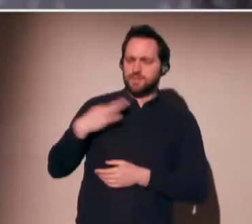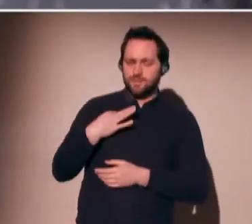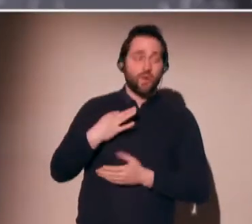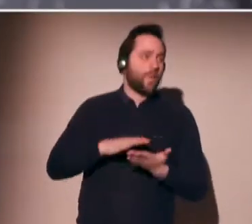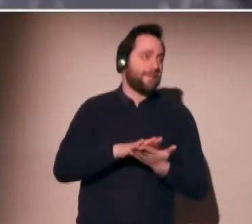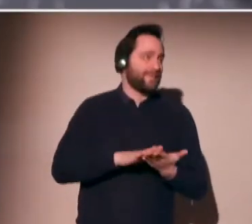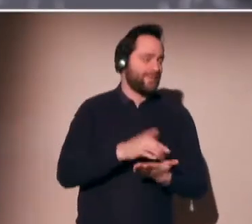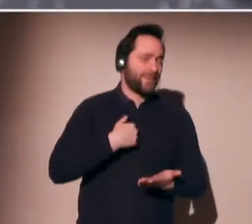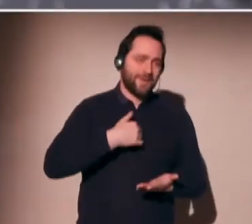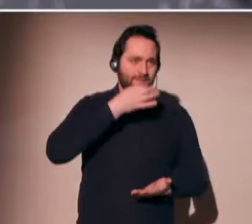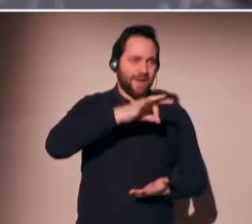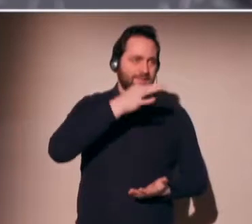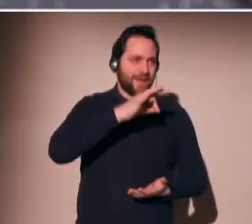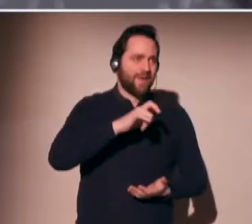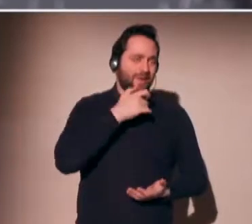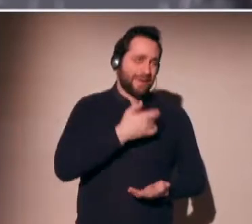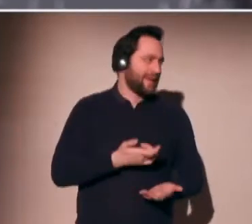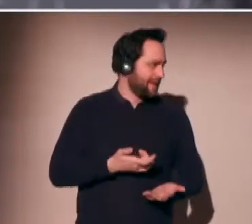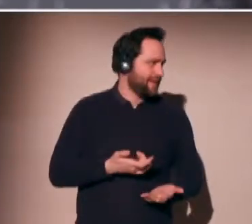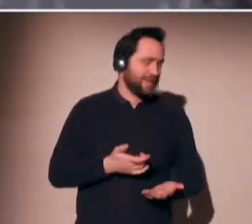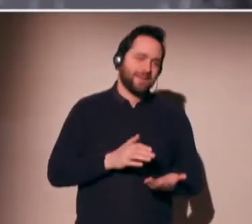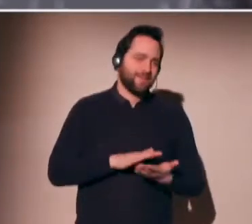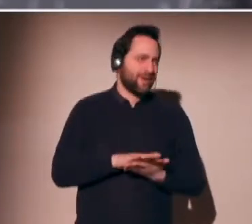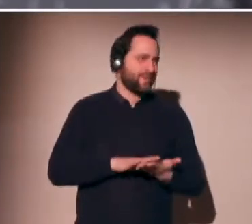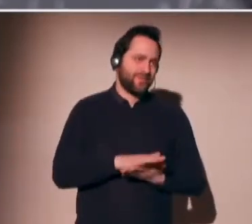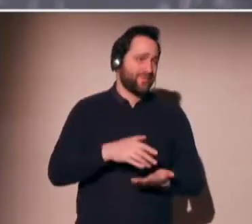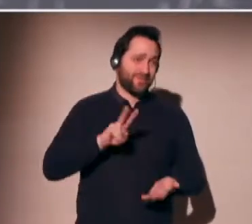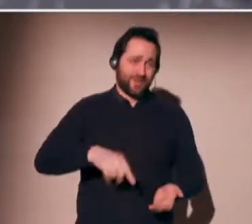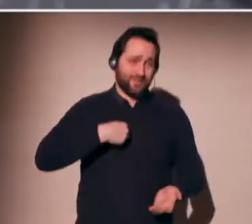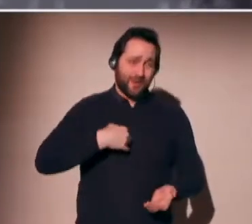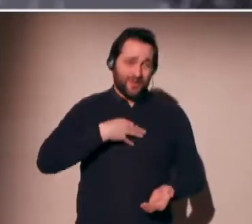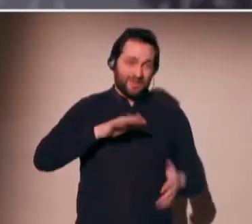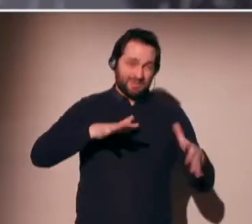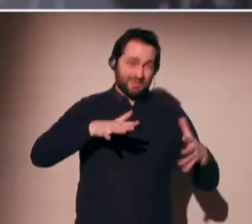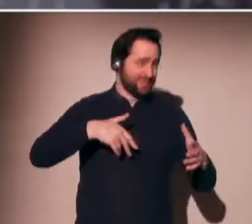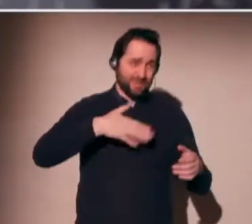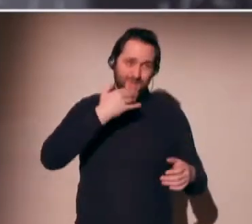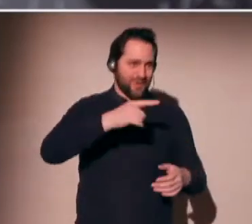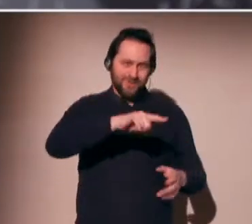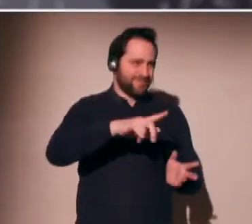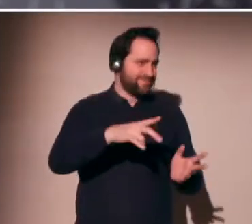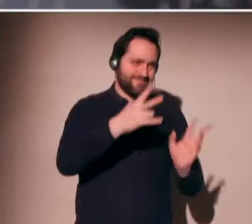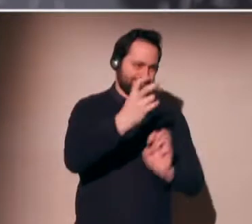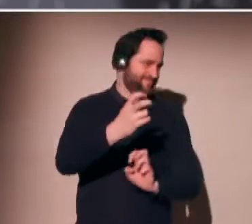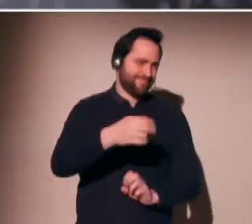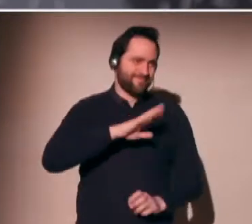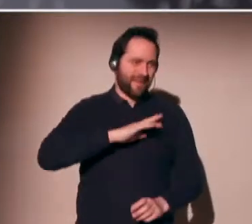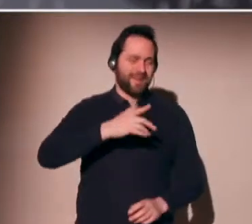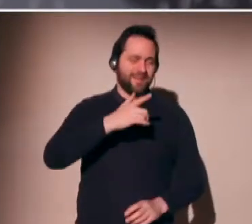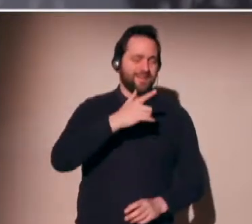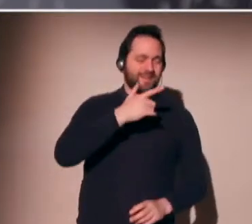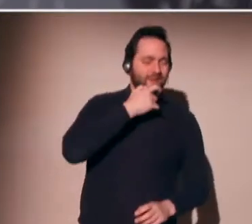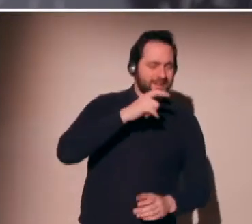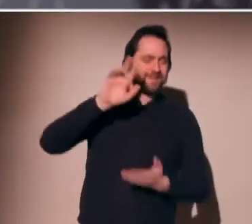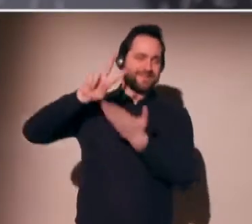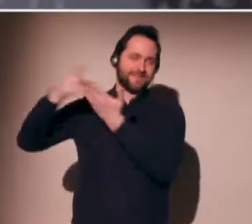langue dans laquelle j'ai choisi de parler, mais je pense que vous me serez très reconnaissant de choisir l'anglais plutôt que le français, nous dit l'orateur. L'idée, c'est l'apprentissage supervisé. Joshua a